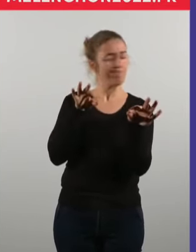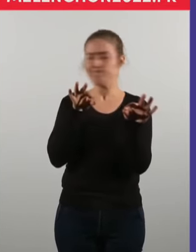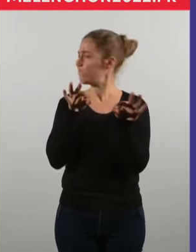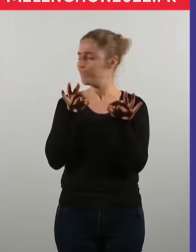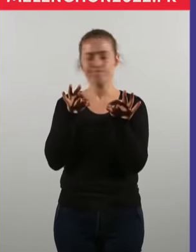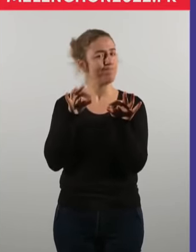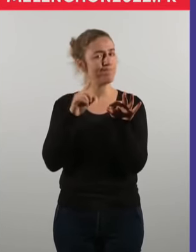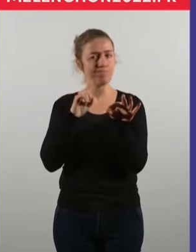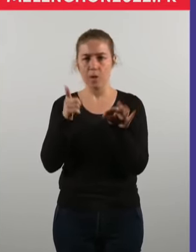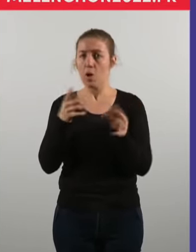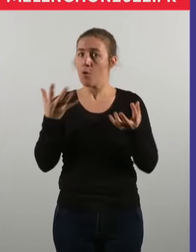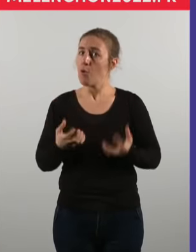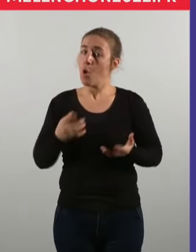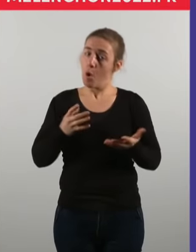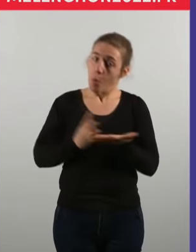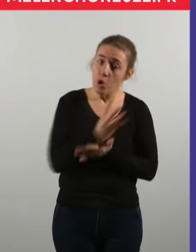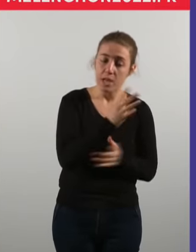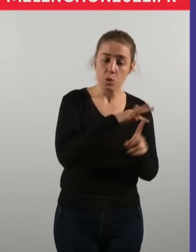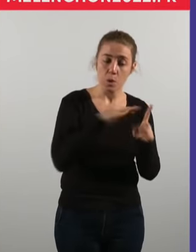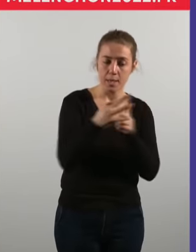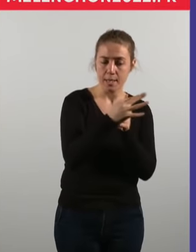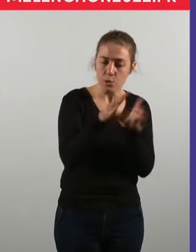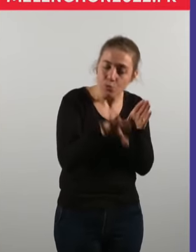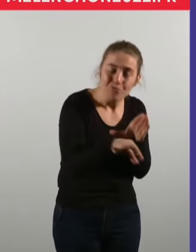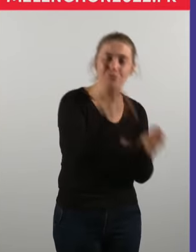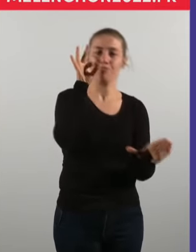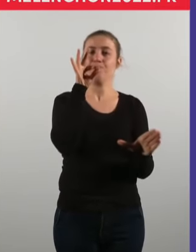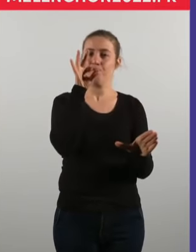choix d'un projet de société.